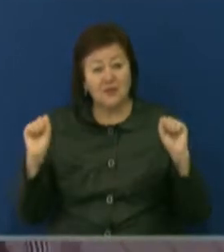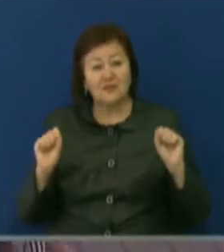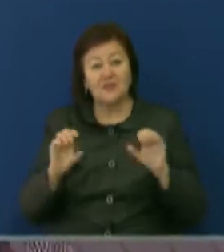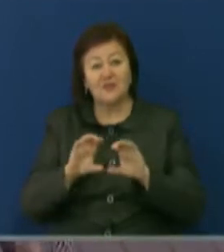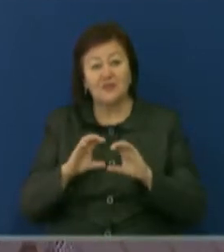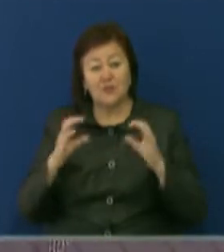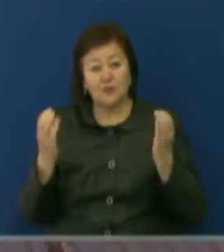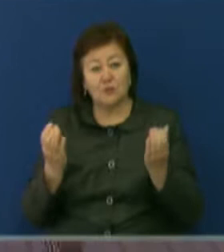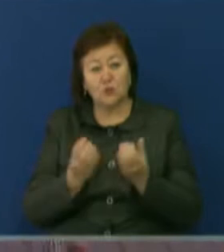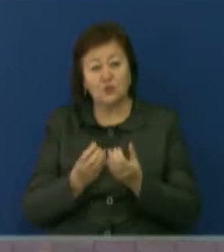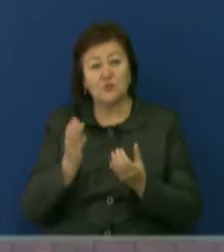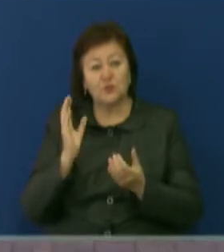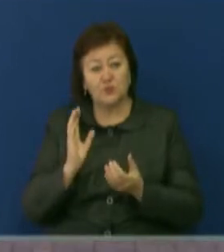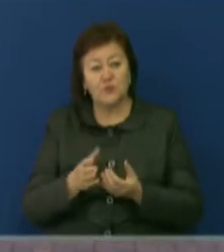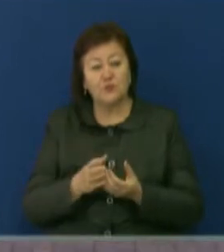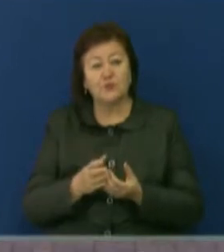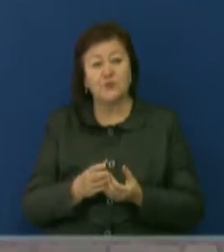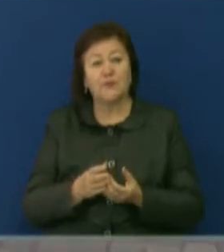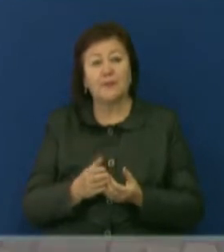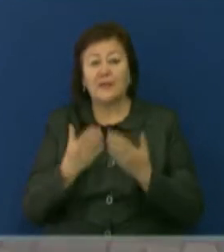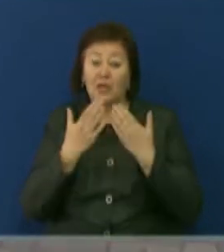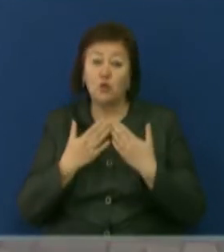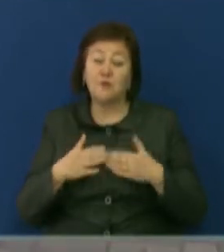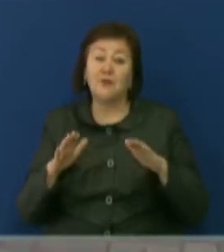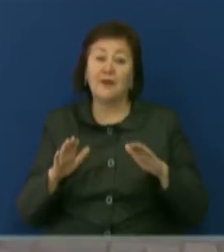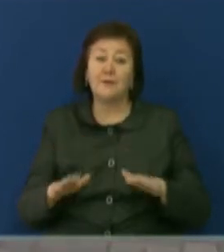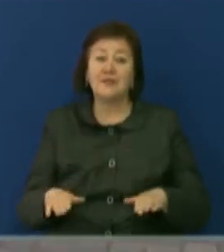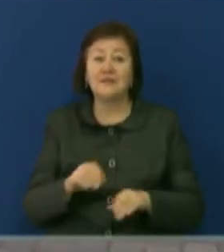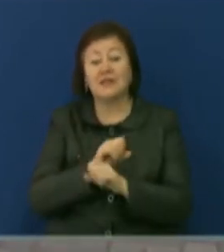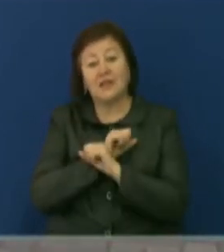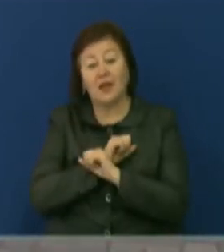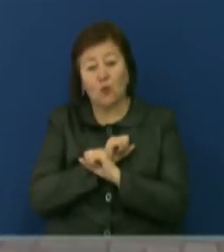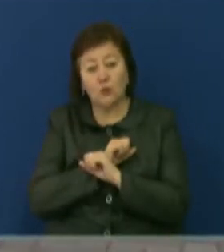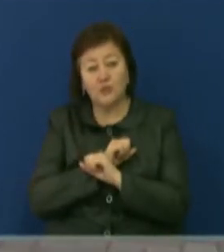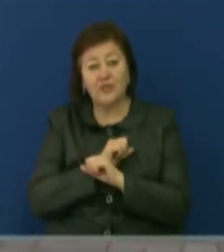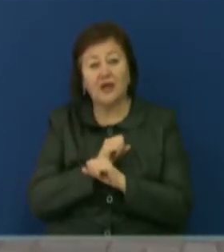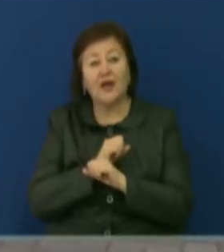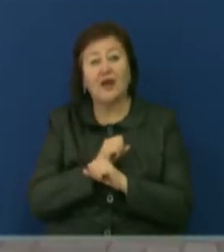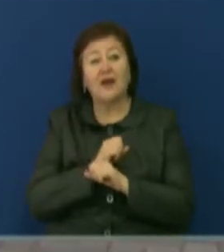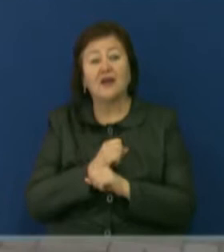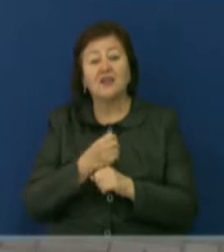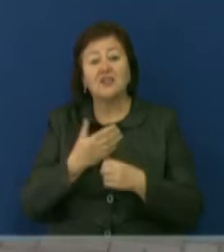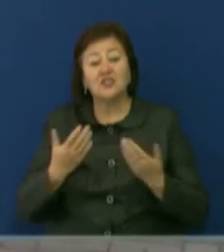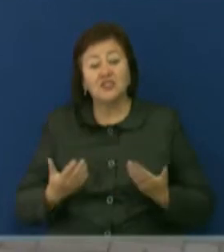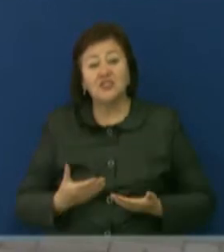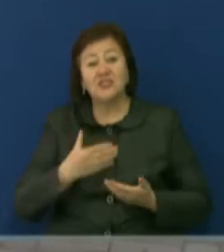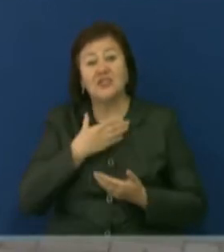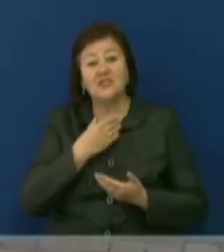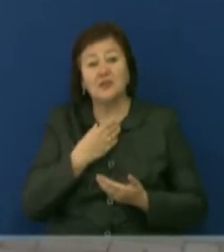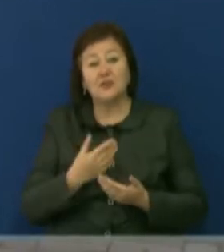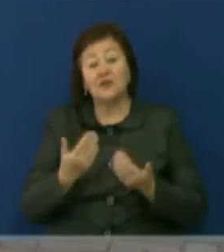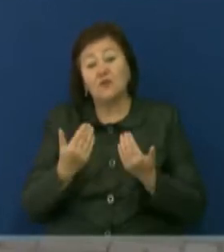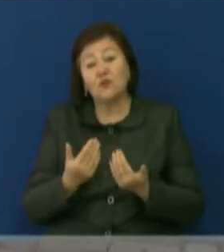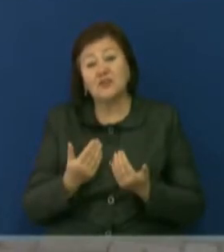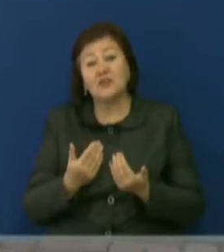өзінде тұрғындардың сүйікті демалыс орнына айналған. Отбасымызбен жиі осында серуендеуге келеміз. Қаламызда осындай